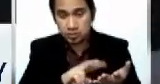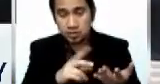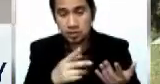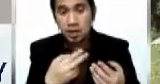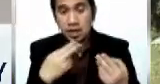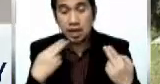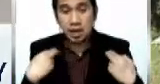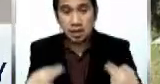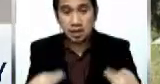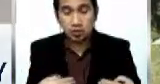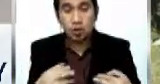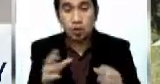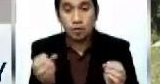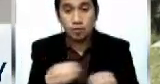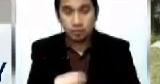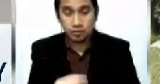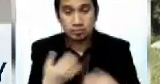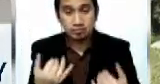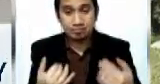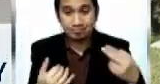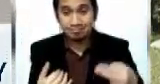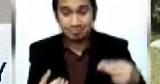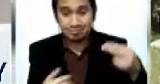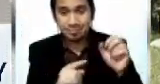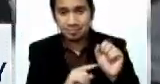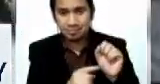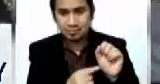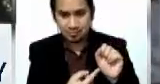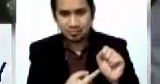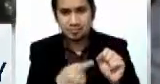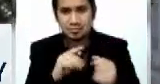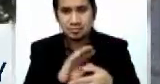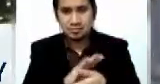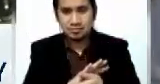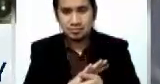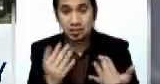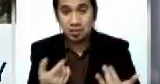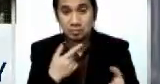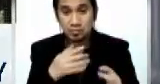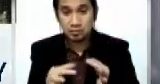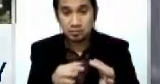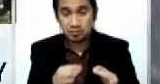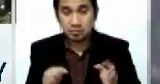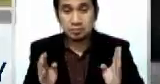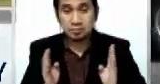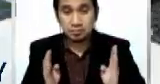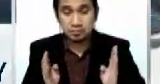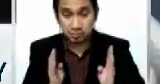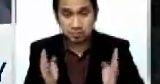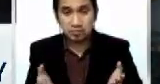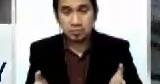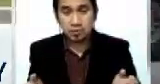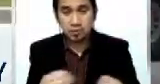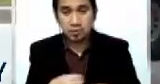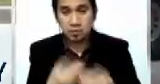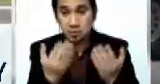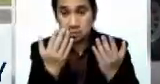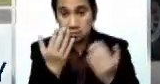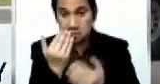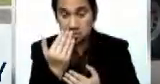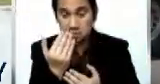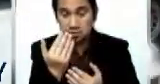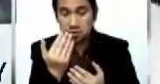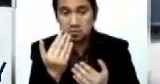Pinakamataas yan simula na nagkaroon ng pandemya. Paliwanag ng Baguio City Health Office, posibleng resulta ito ng pagsasagawa nila ng